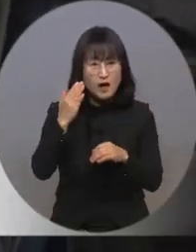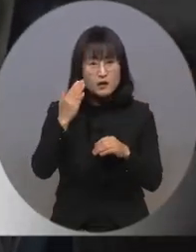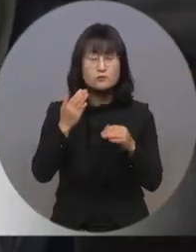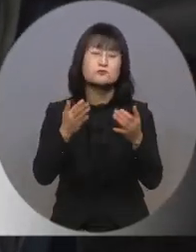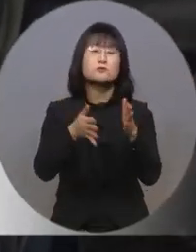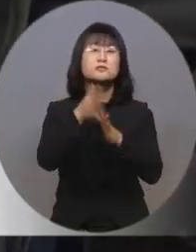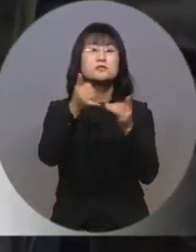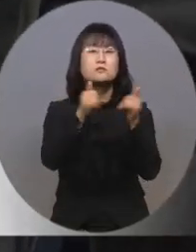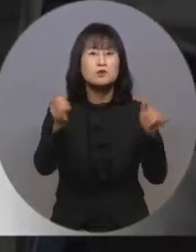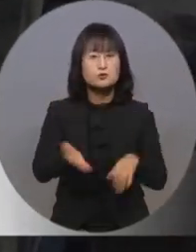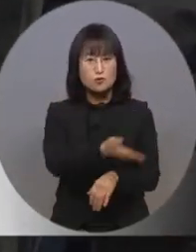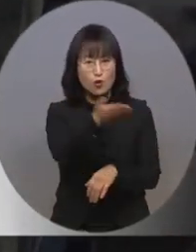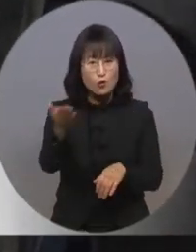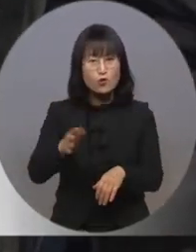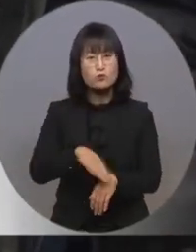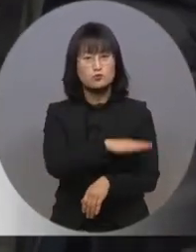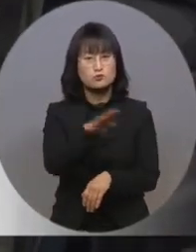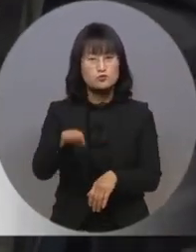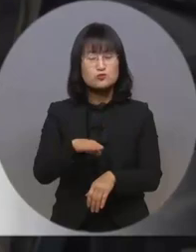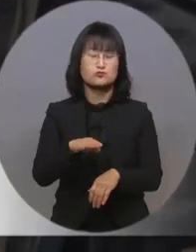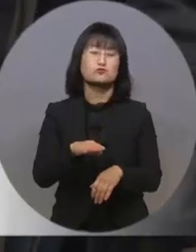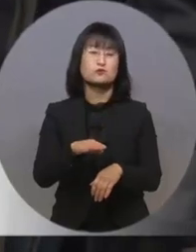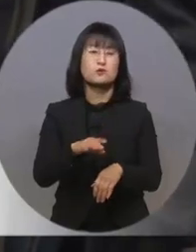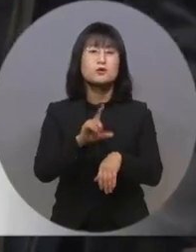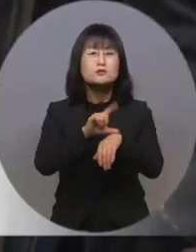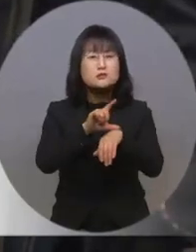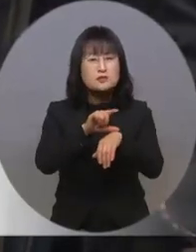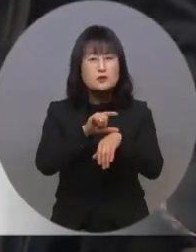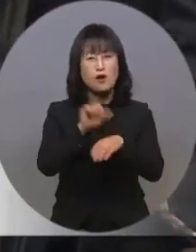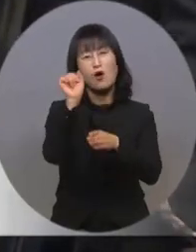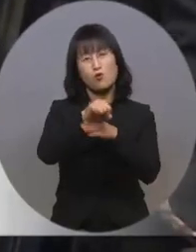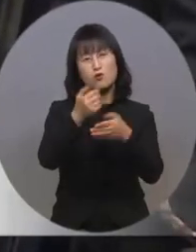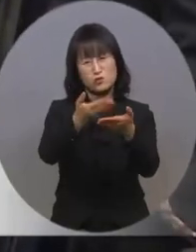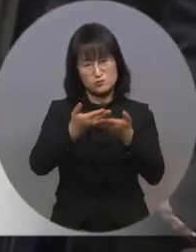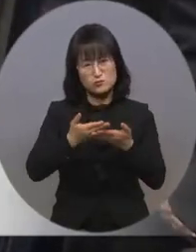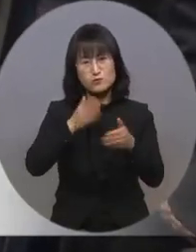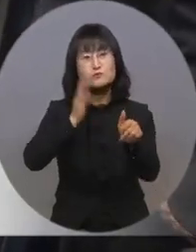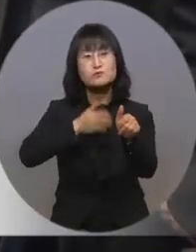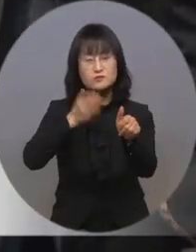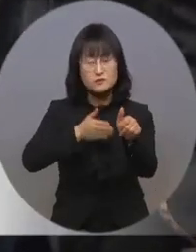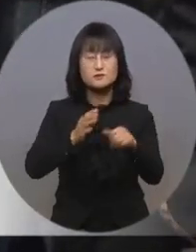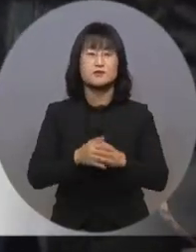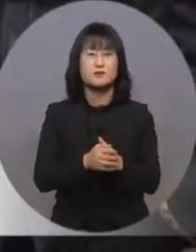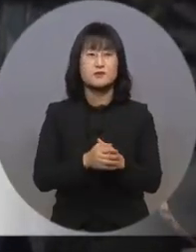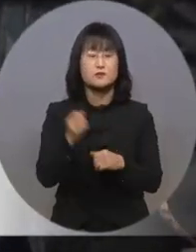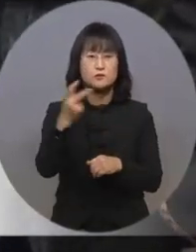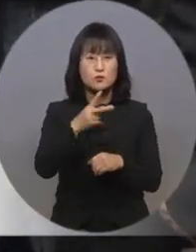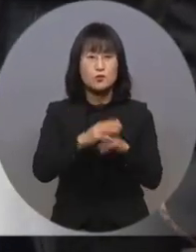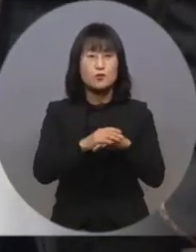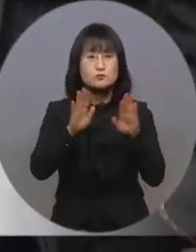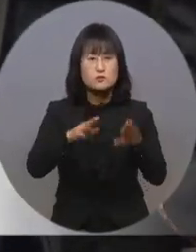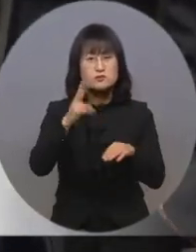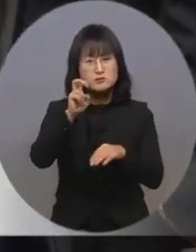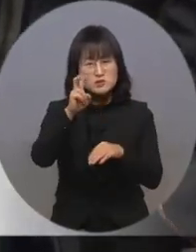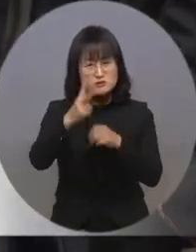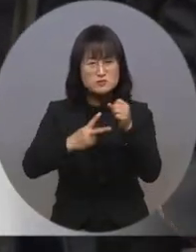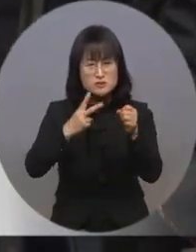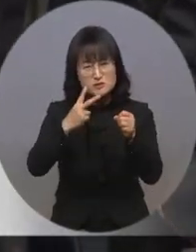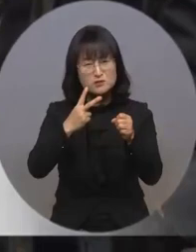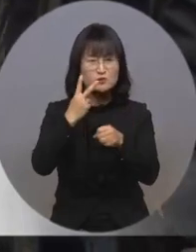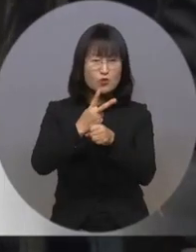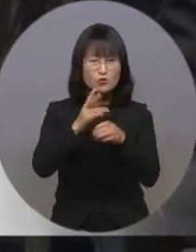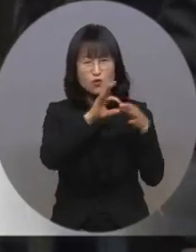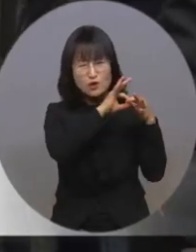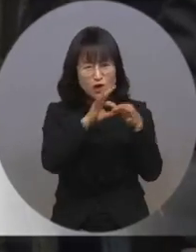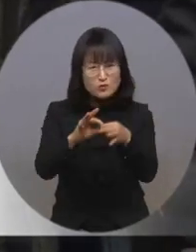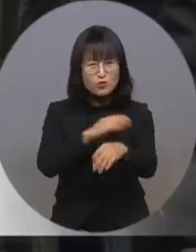여러분, 저희들에게도 그 정도의 시간은 허락해 주시고 그리고 22년째 넘어가는 이러한 기본적인